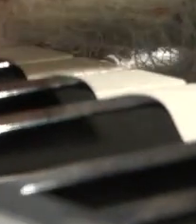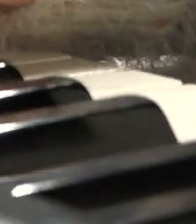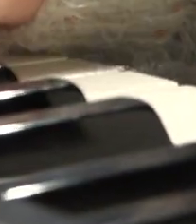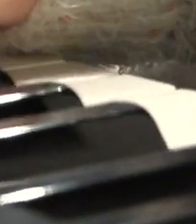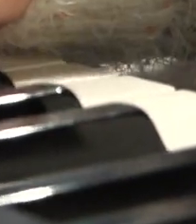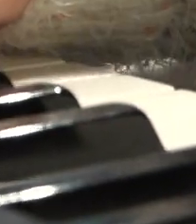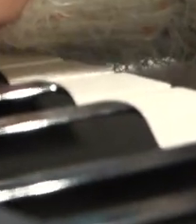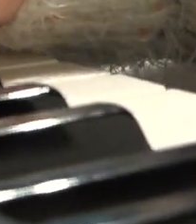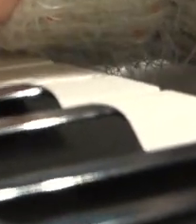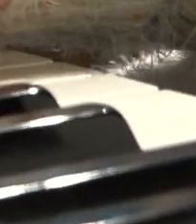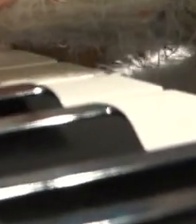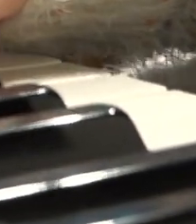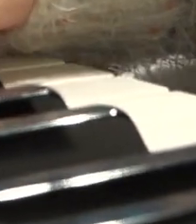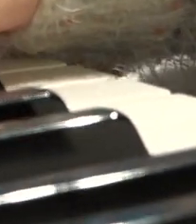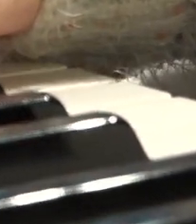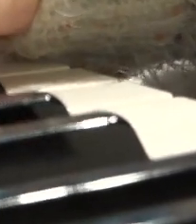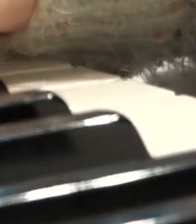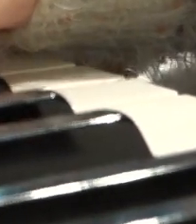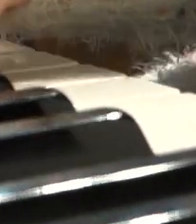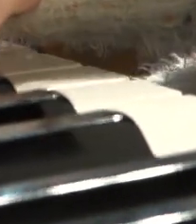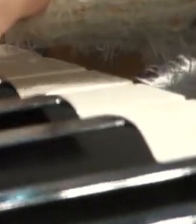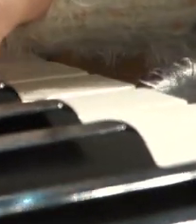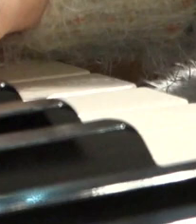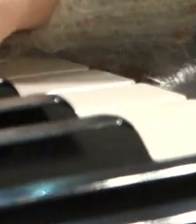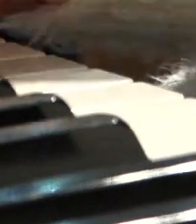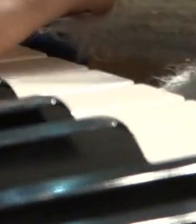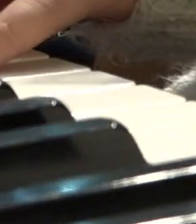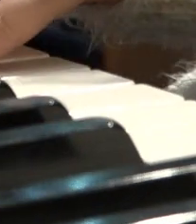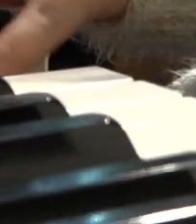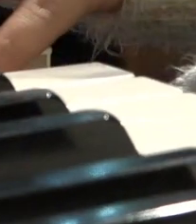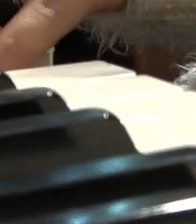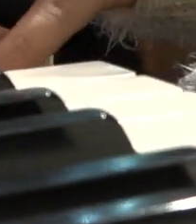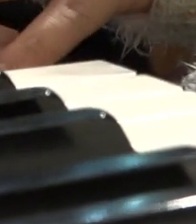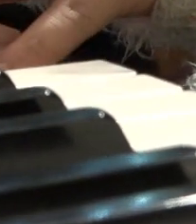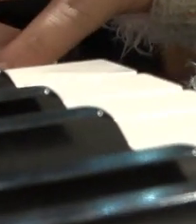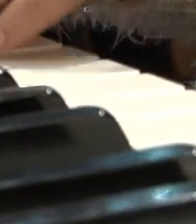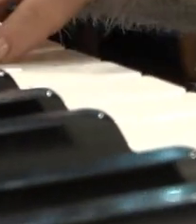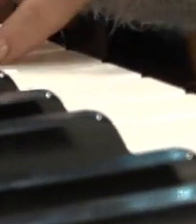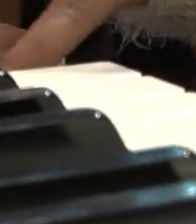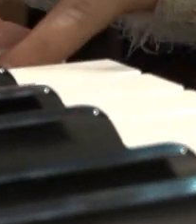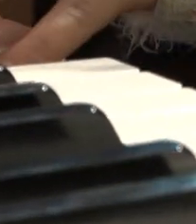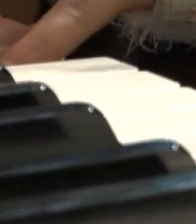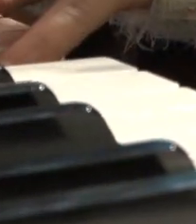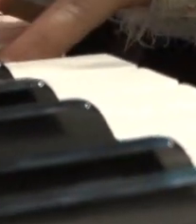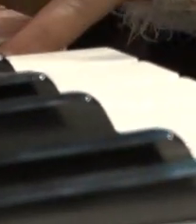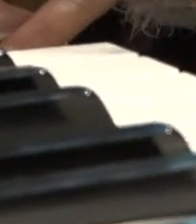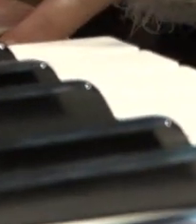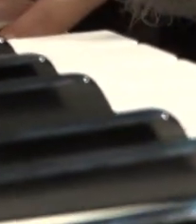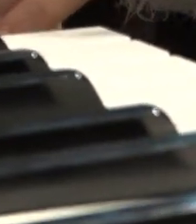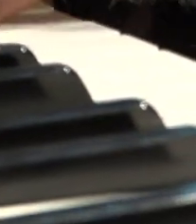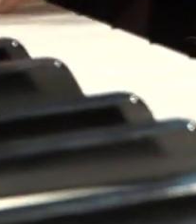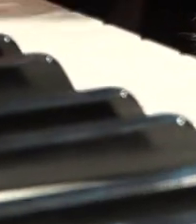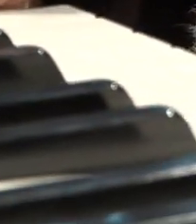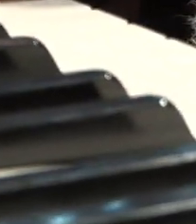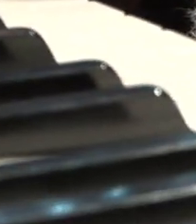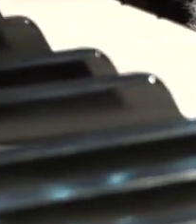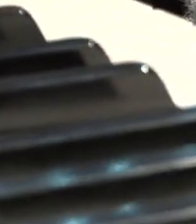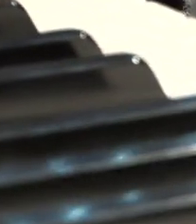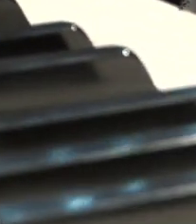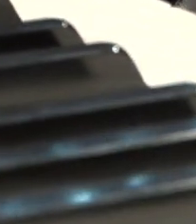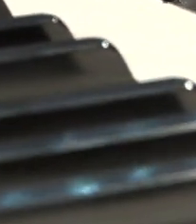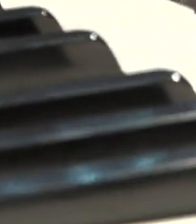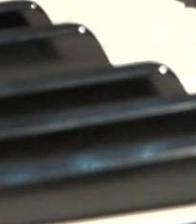wo u o on 진짜 하루를 더 잘 아